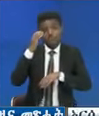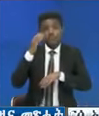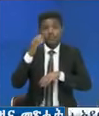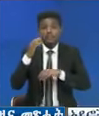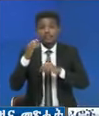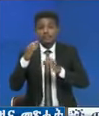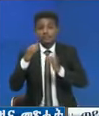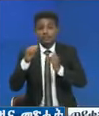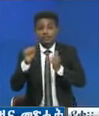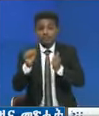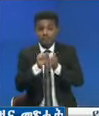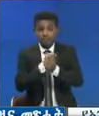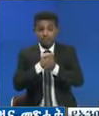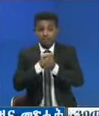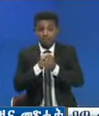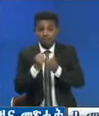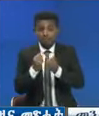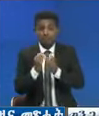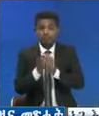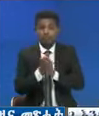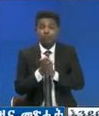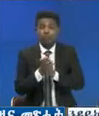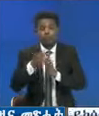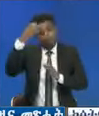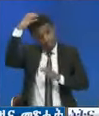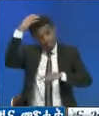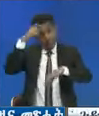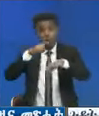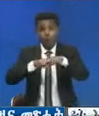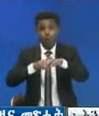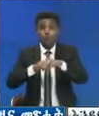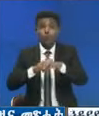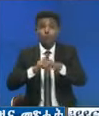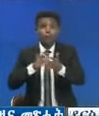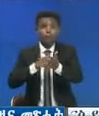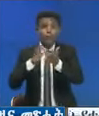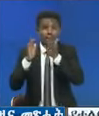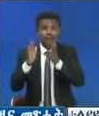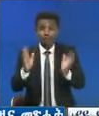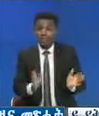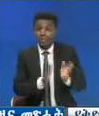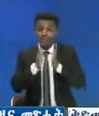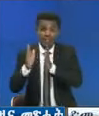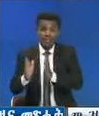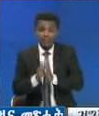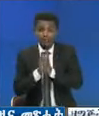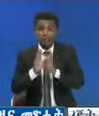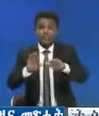ተባዩን እንዳፈራ አውቆ እንትን ካለ መንግስት በወቅቱ መድኃኒቱን ለመሰላቸው ሰው አንቀሳቅሶ